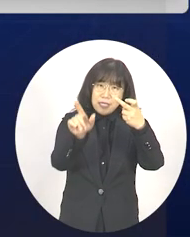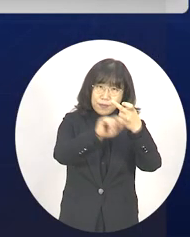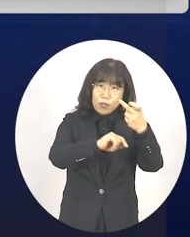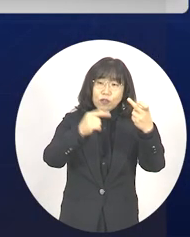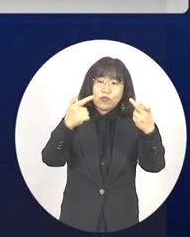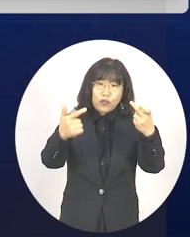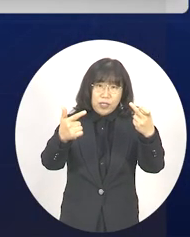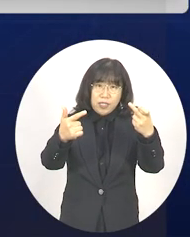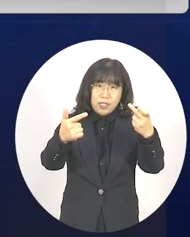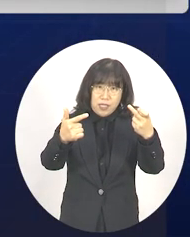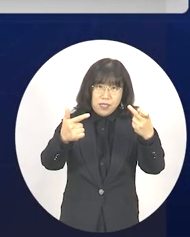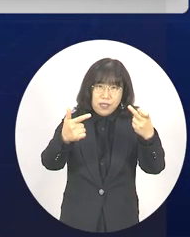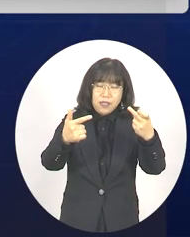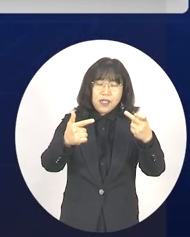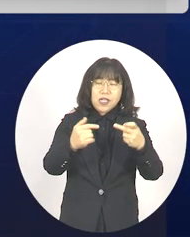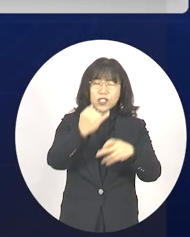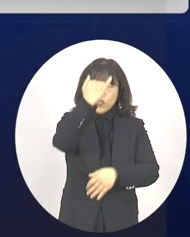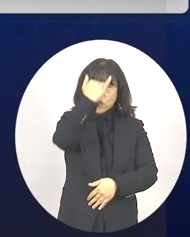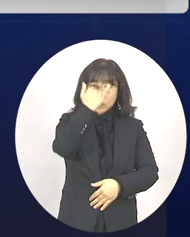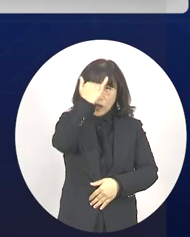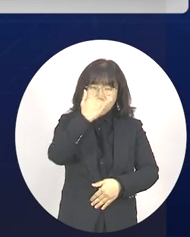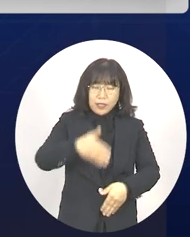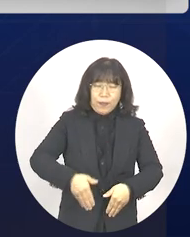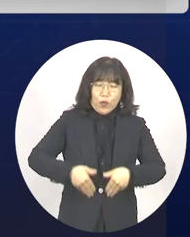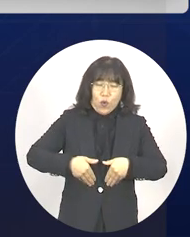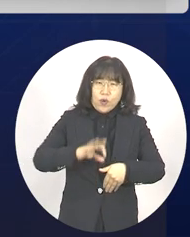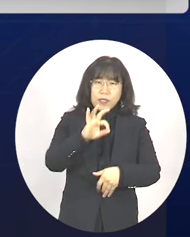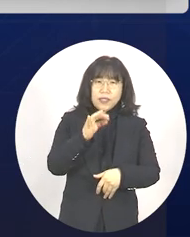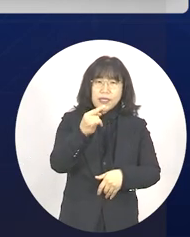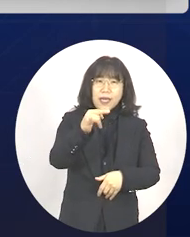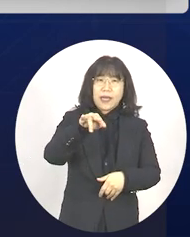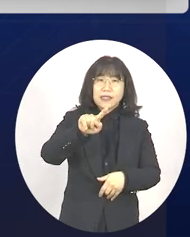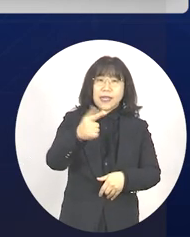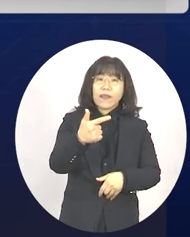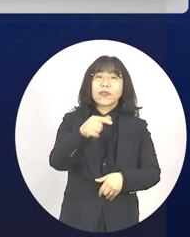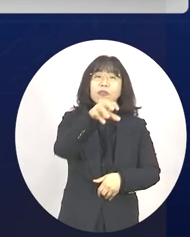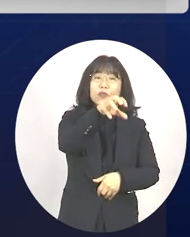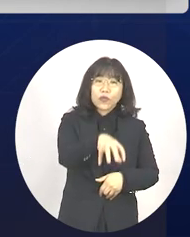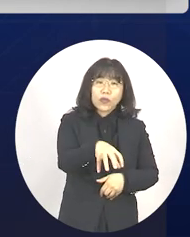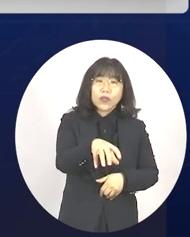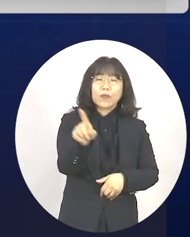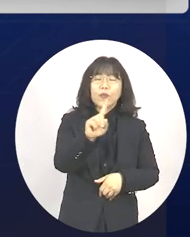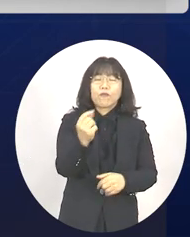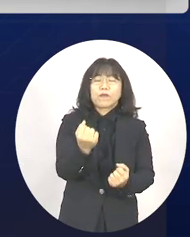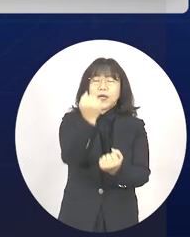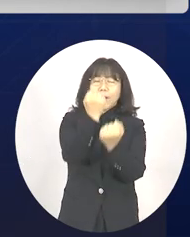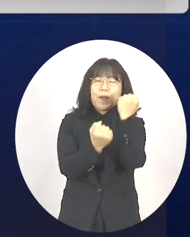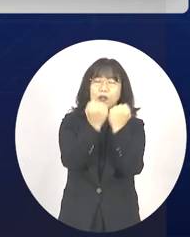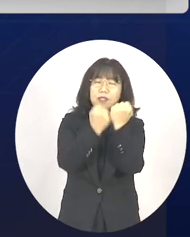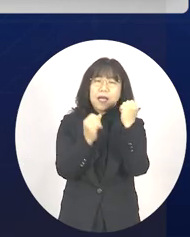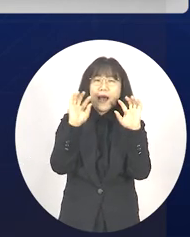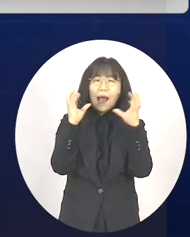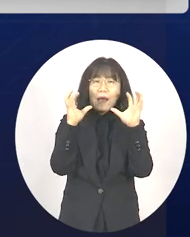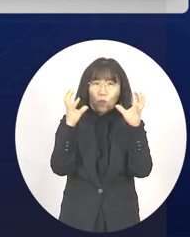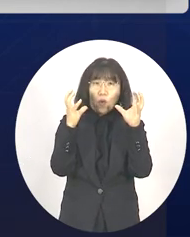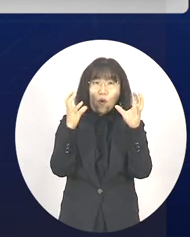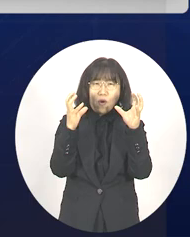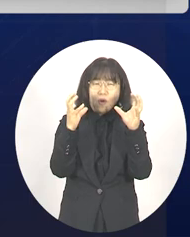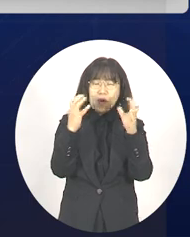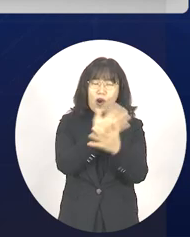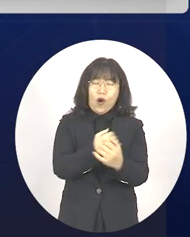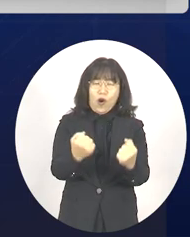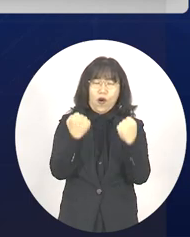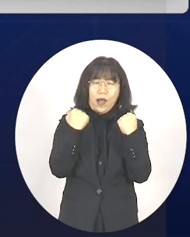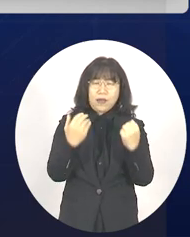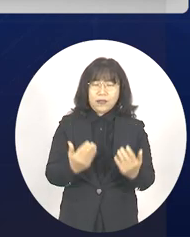지난 6일 충청남도 예산군 스플러스 리솜에서 아동의 마음 건강 증진을 위한 컨퍼런스가 열렸습니다.